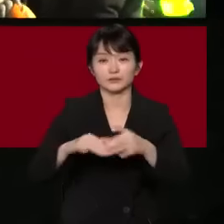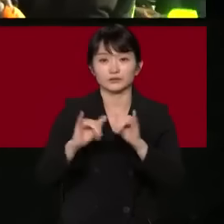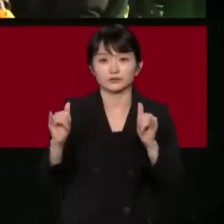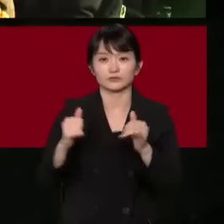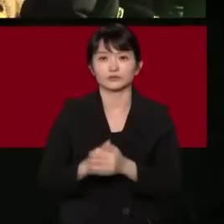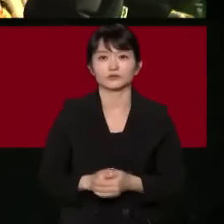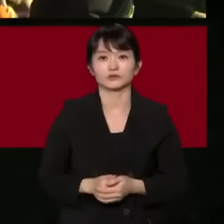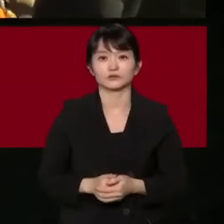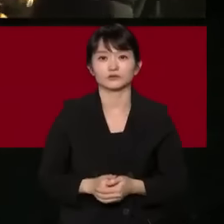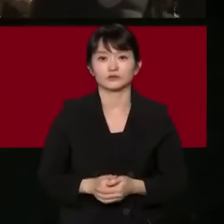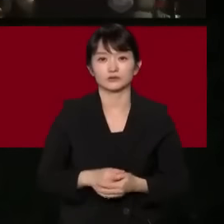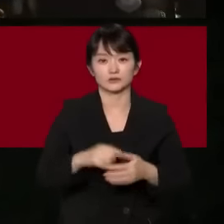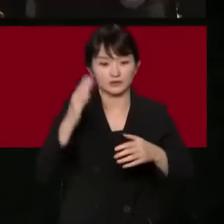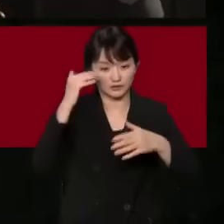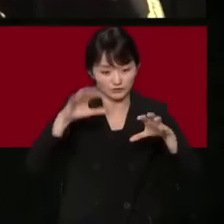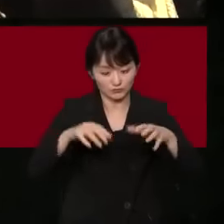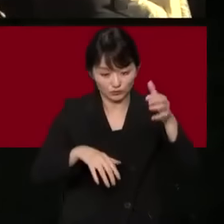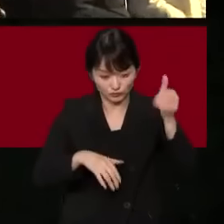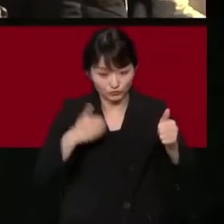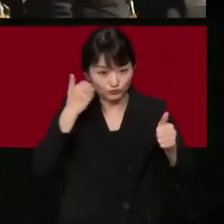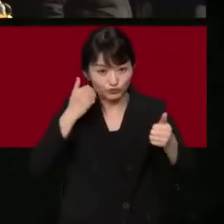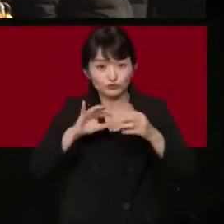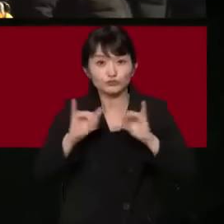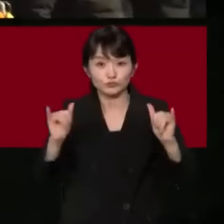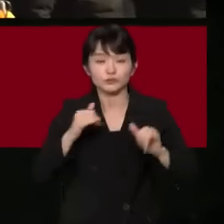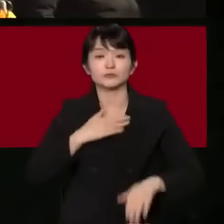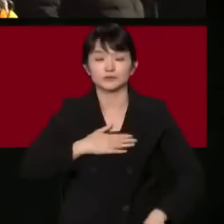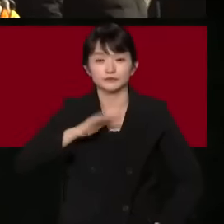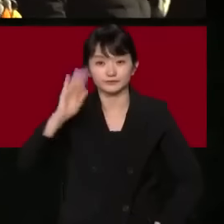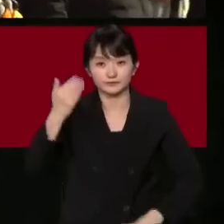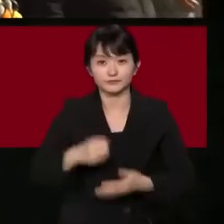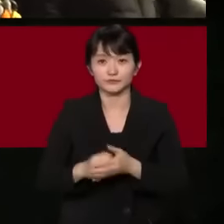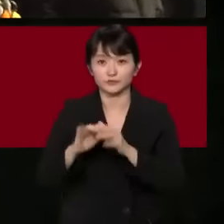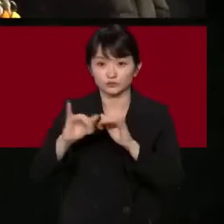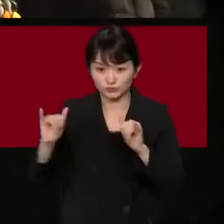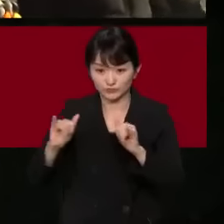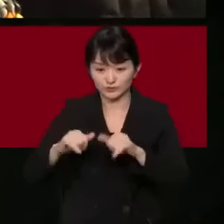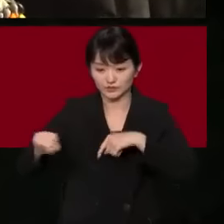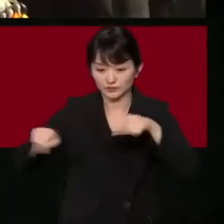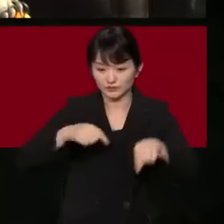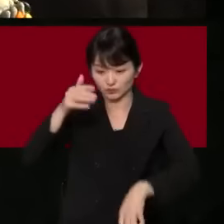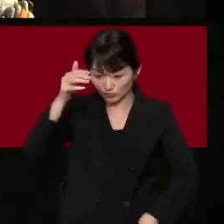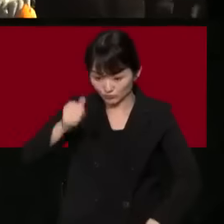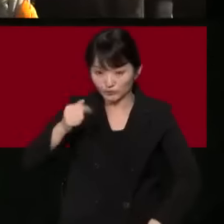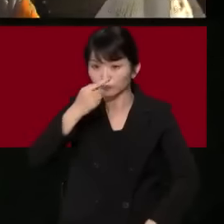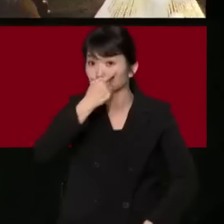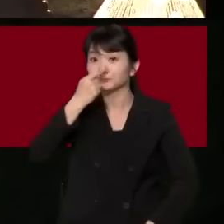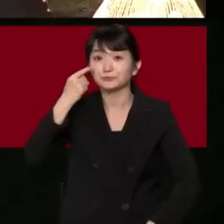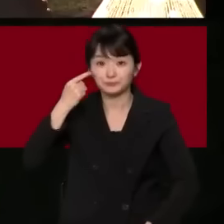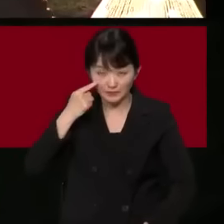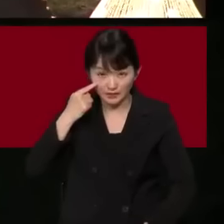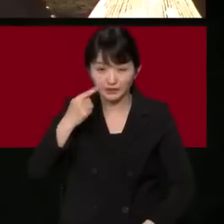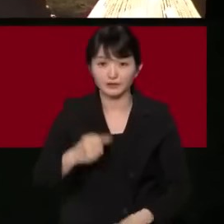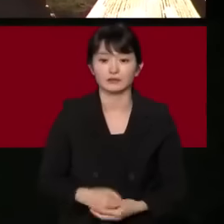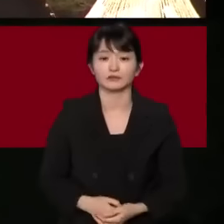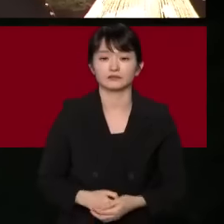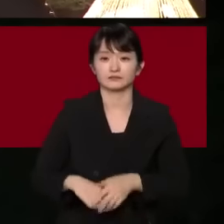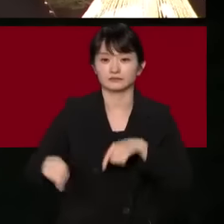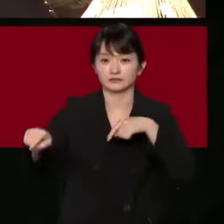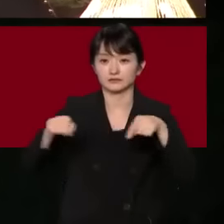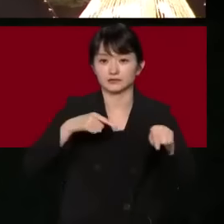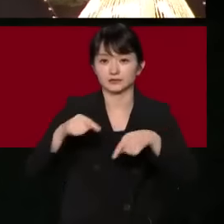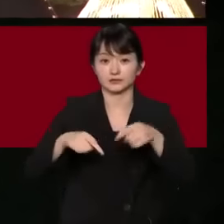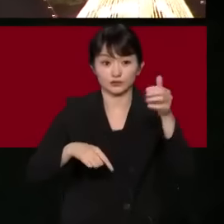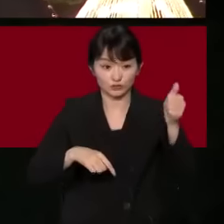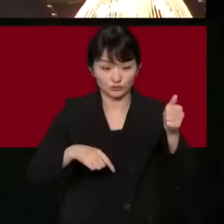나라의 주권자가 국민임을 또한 국민이 정치의 주인임을 확인시켜 주셨습니다. 정치의 주인은